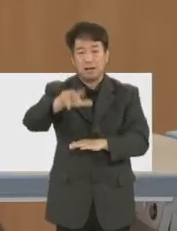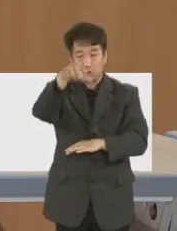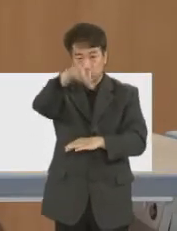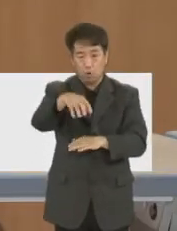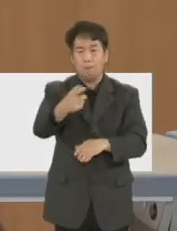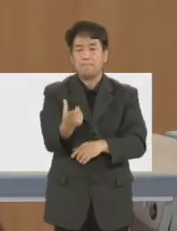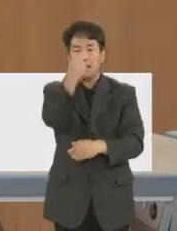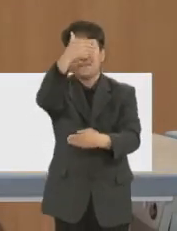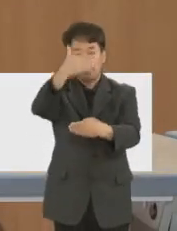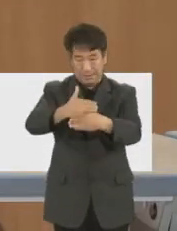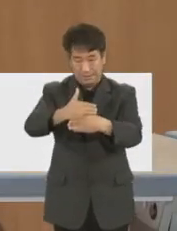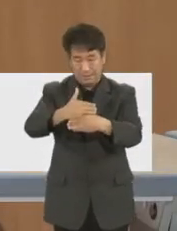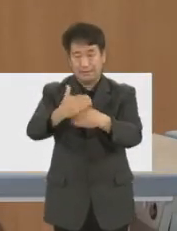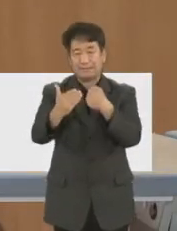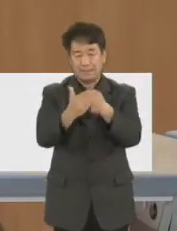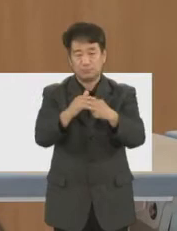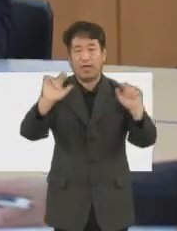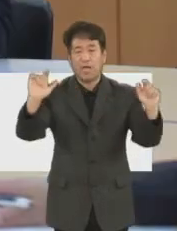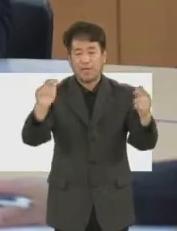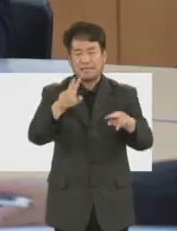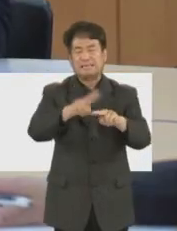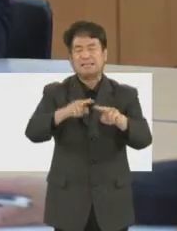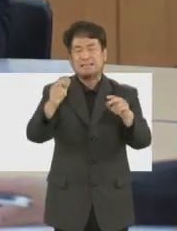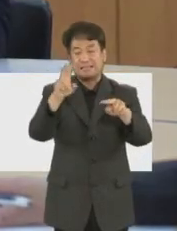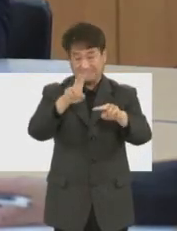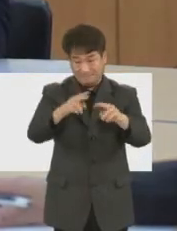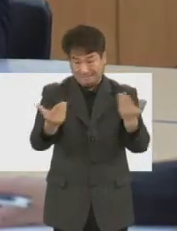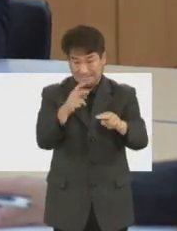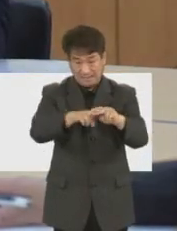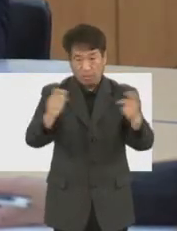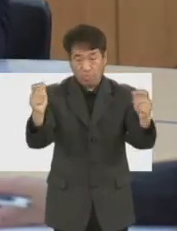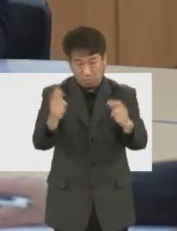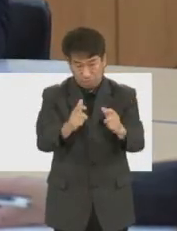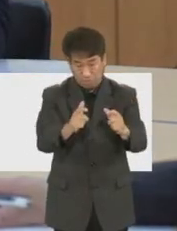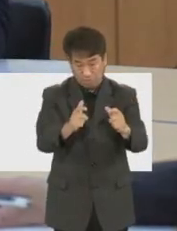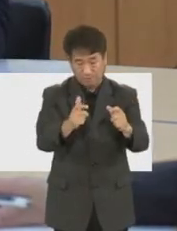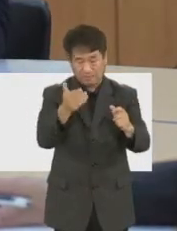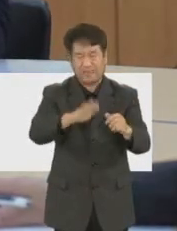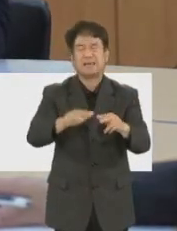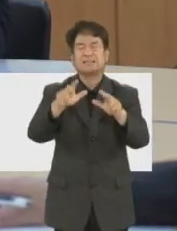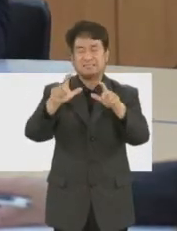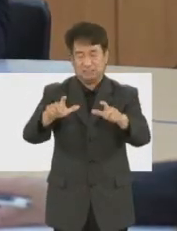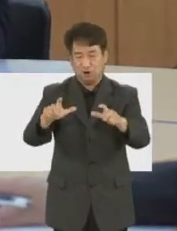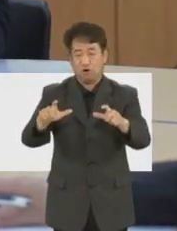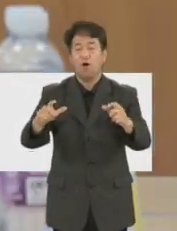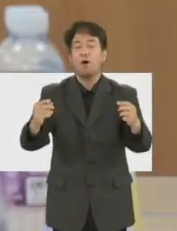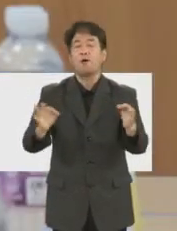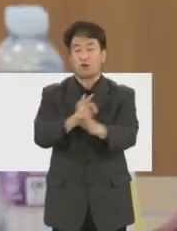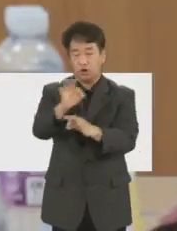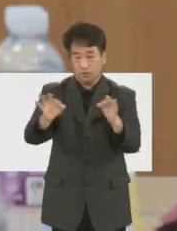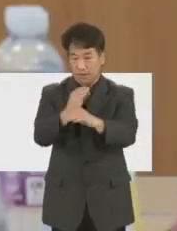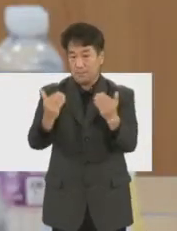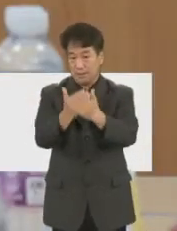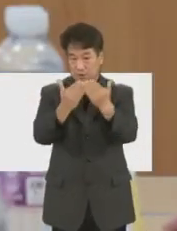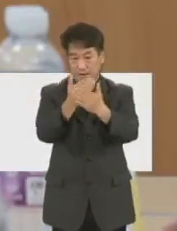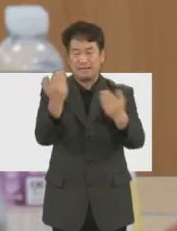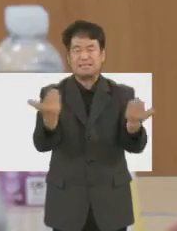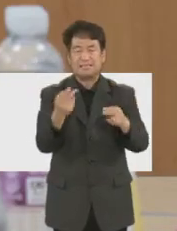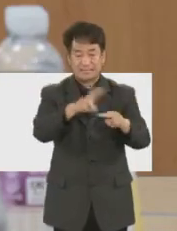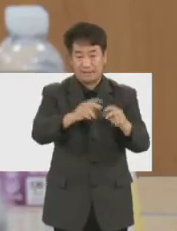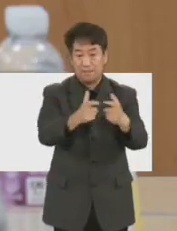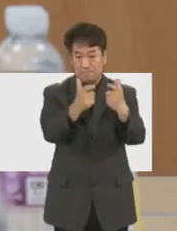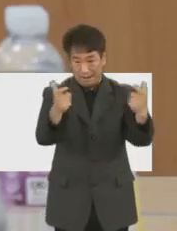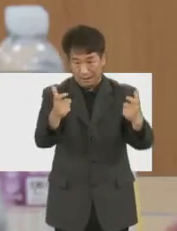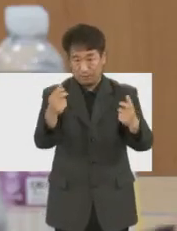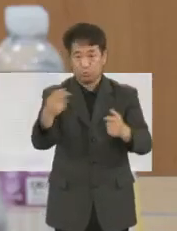조기 폐수에 따른 일자리 감소가 있는 상황에서 지역경제 활성화와 일자리 창출에 기여하고 탄소중립 특별경제